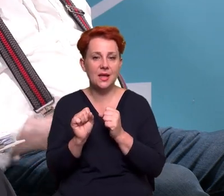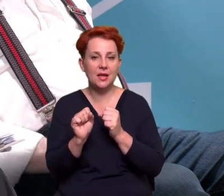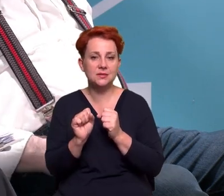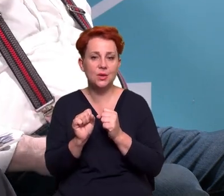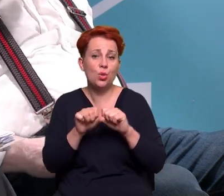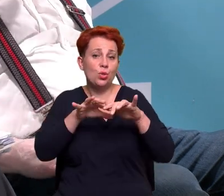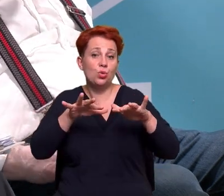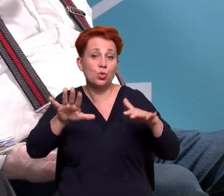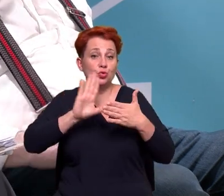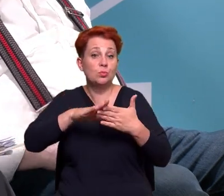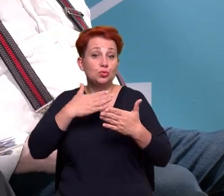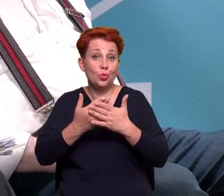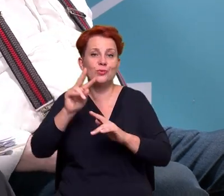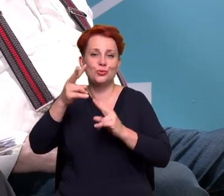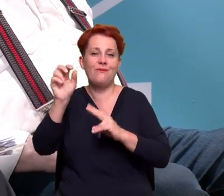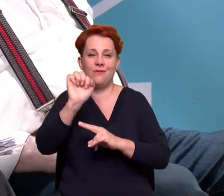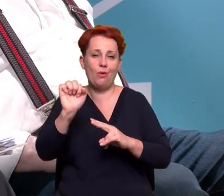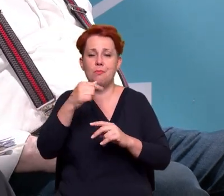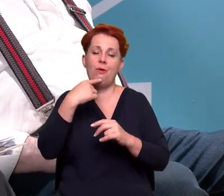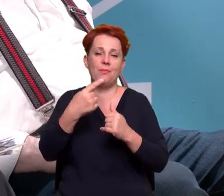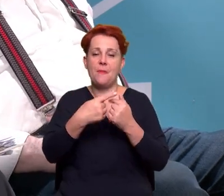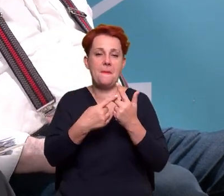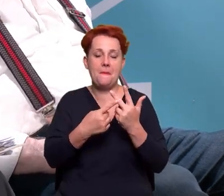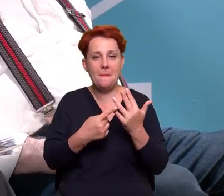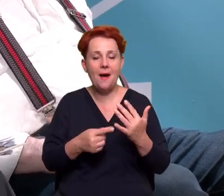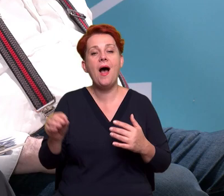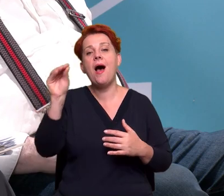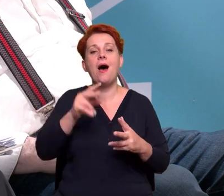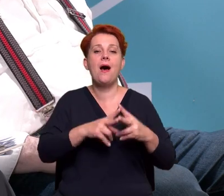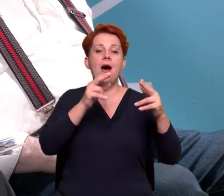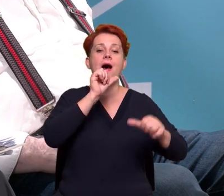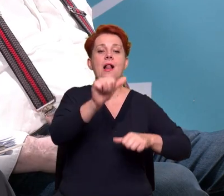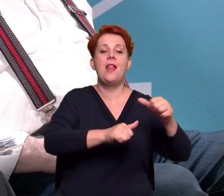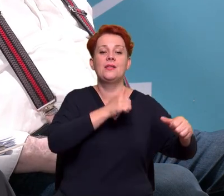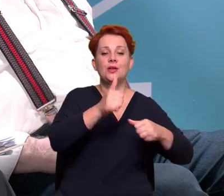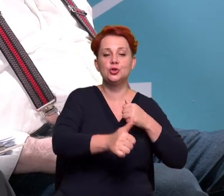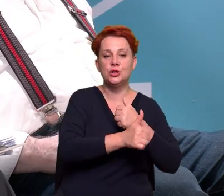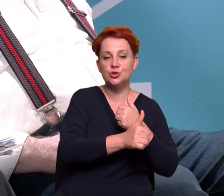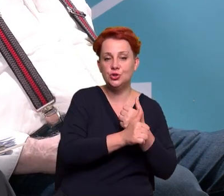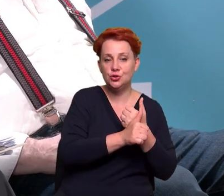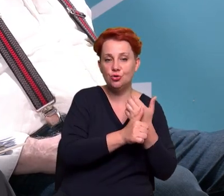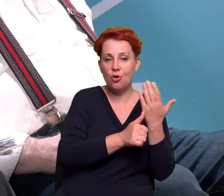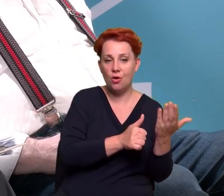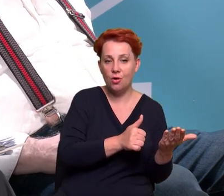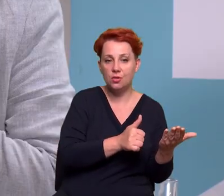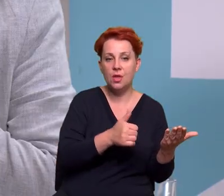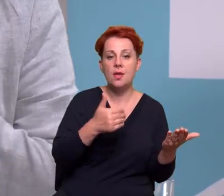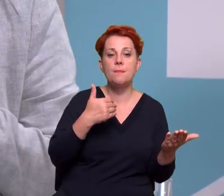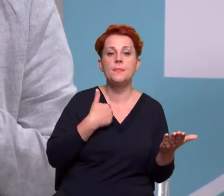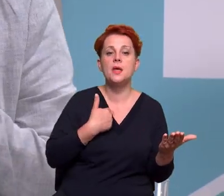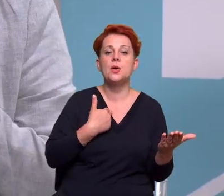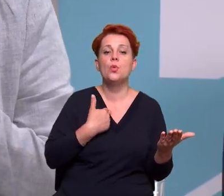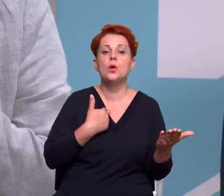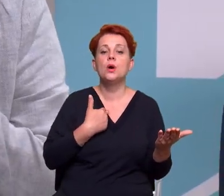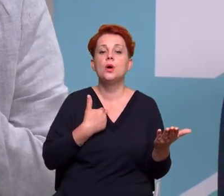mogę mnóstwo takich przykładów z Wrocławia wymienić. Jeszcze w latach 60. był taki silny nacisk